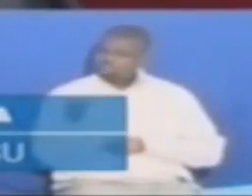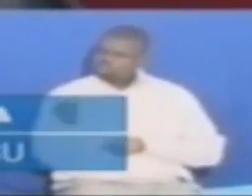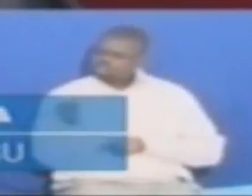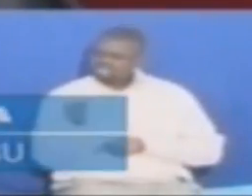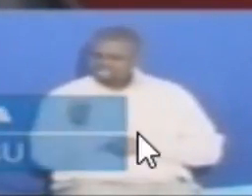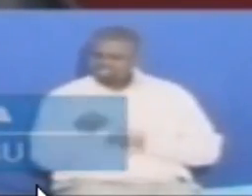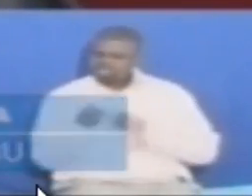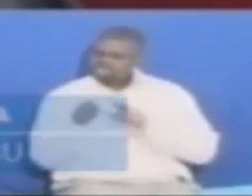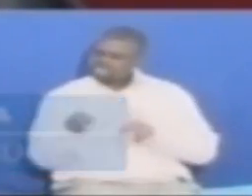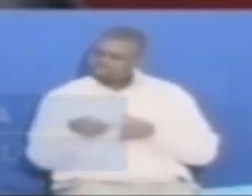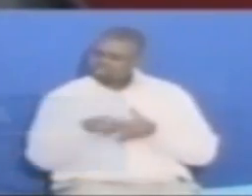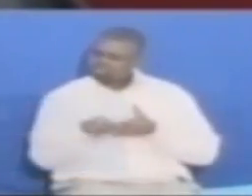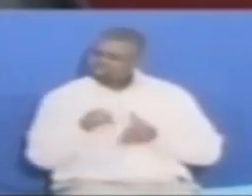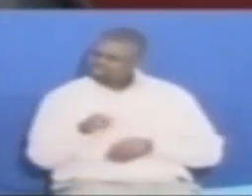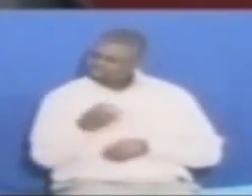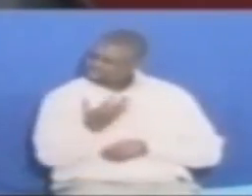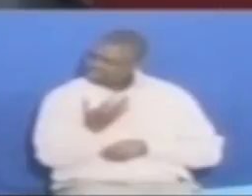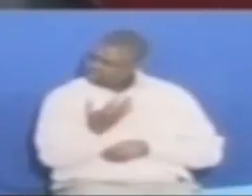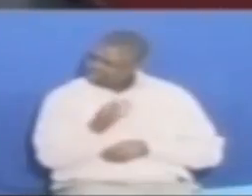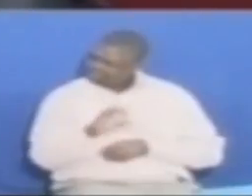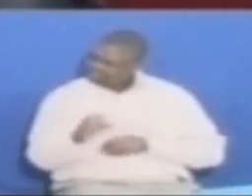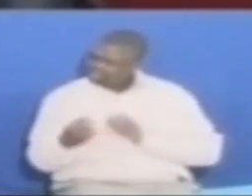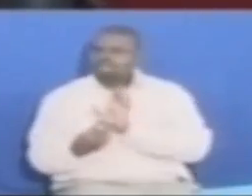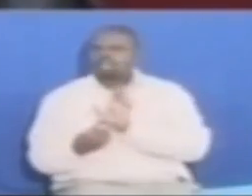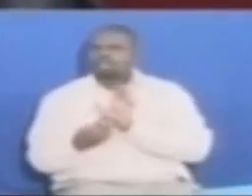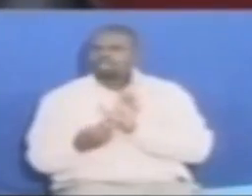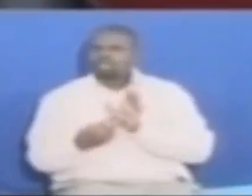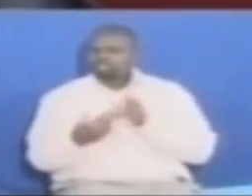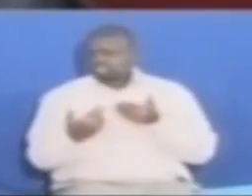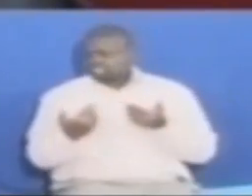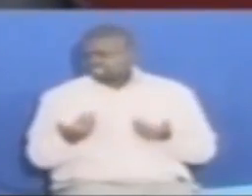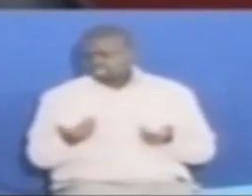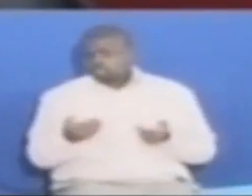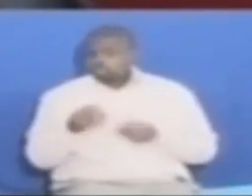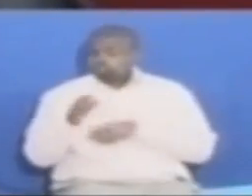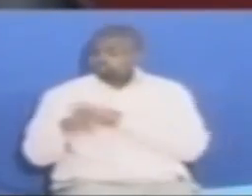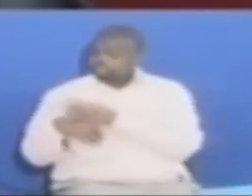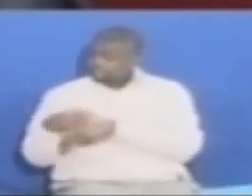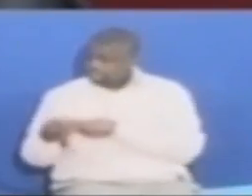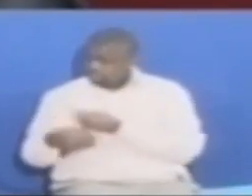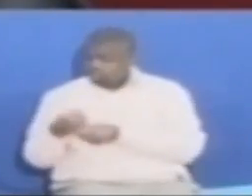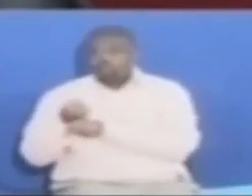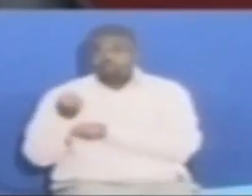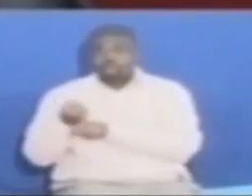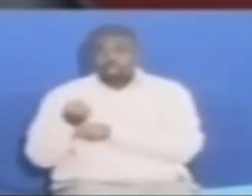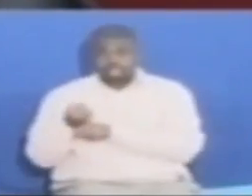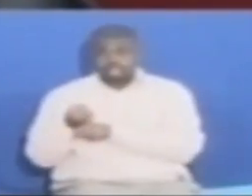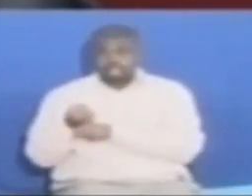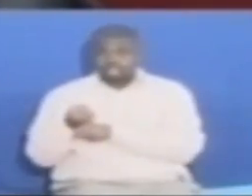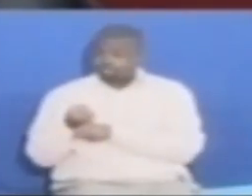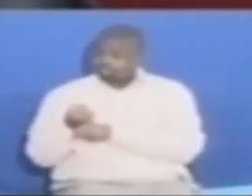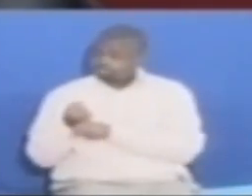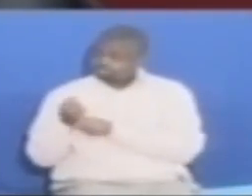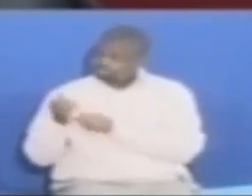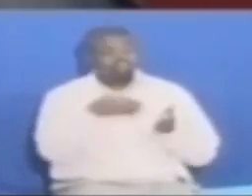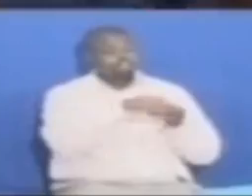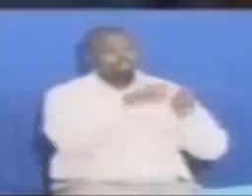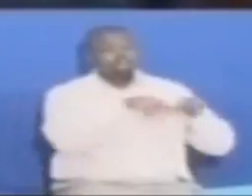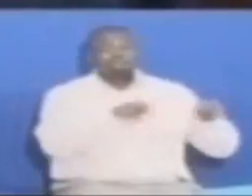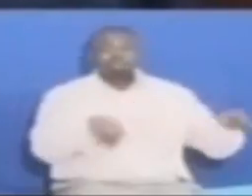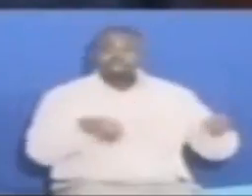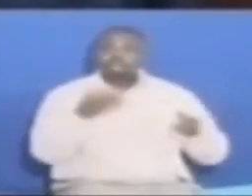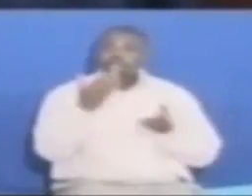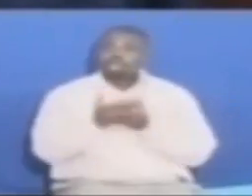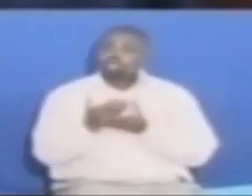na kuondoa uwezekano wa kuchukua rushwa? Nashukuru mheshimiwa naibu spika. Mheshimiwa naibu waziri, ofisi ya